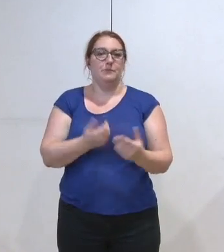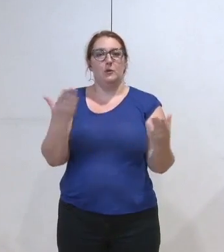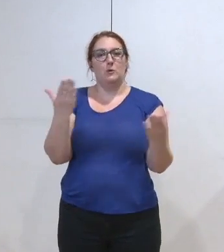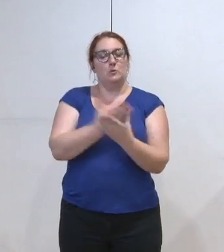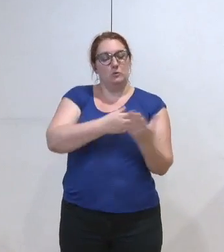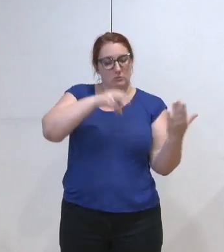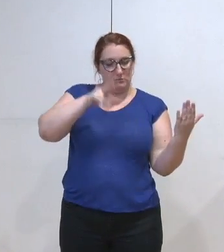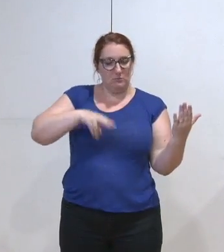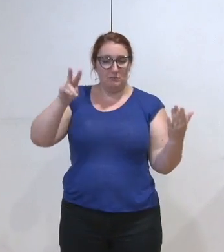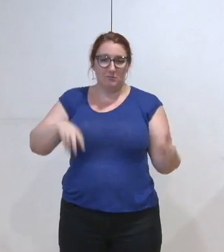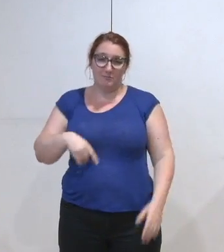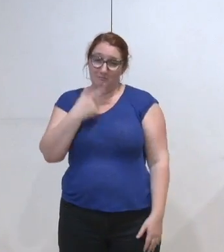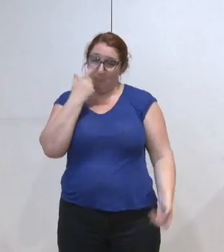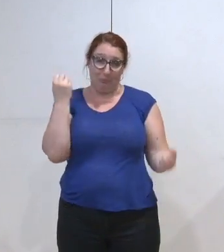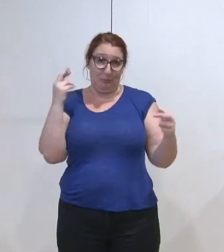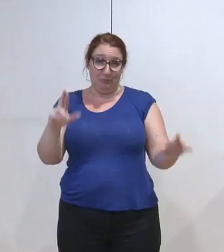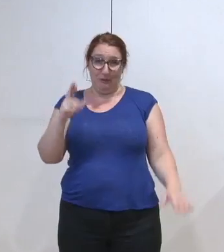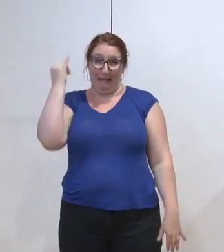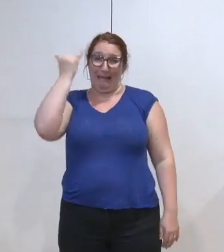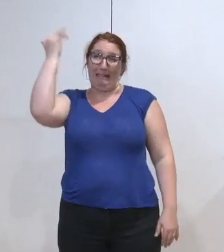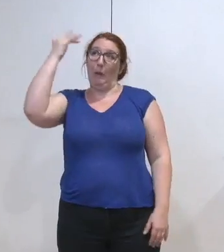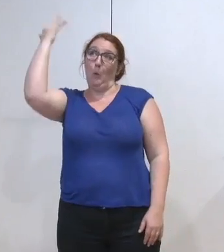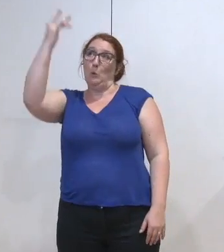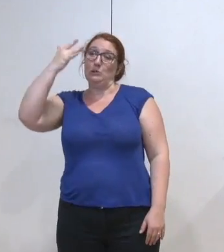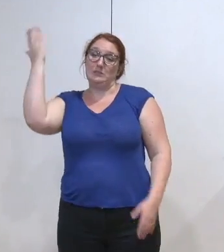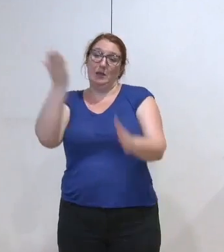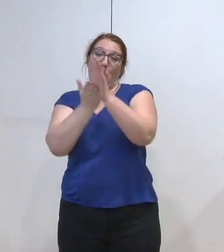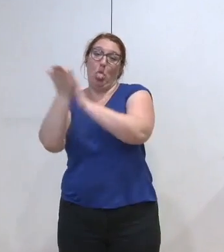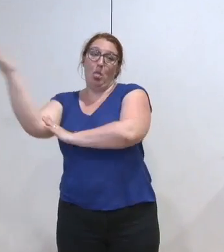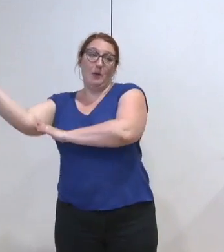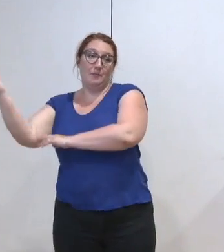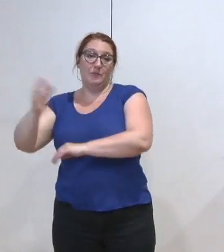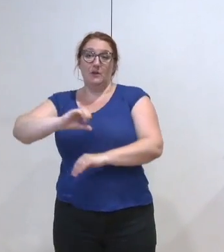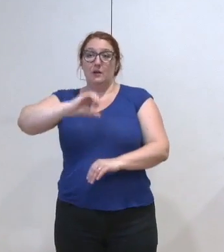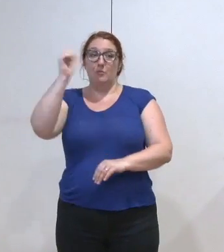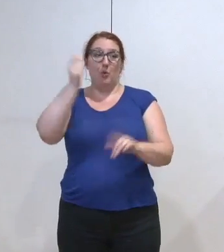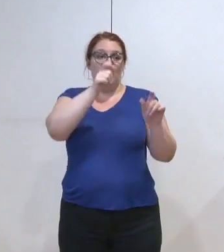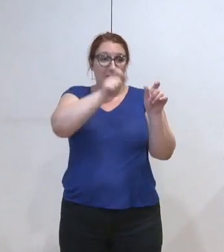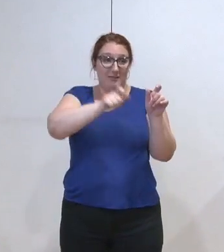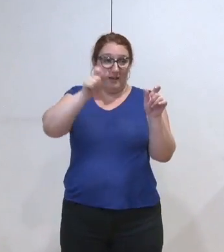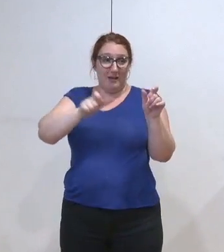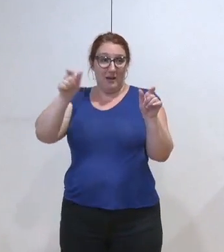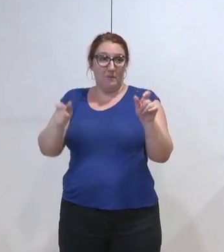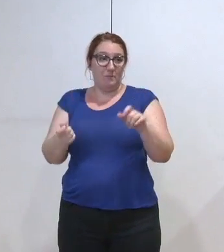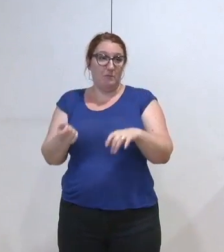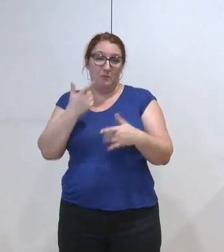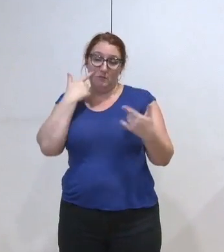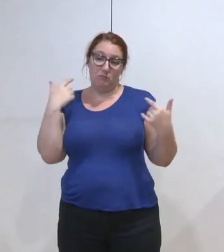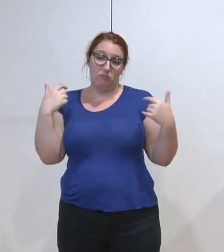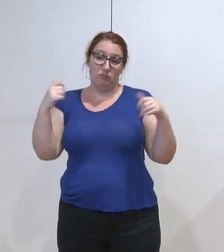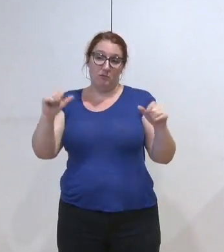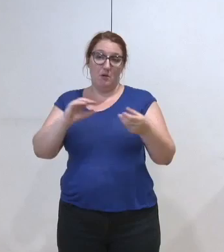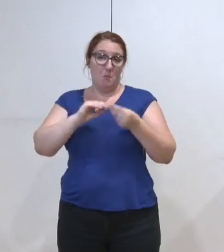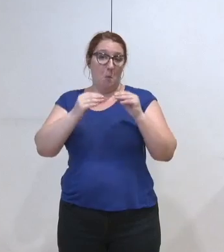dérive idéologique dès le premier diagramme de votre préambule vous évoquez le problème causé par